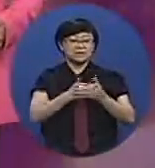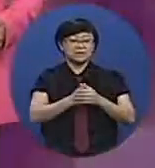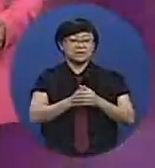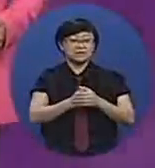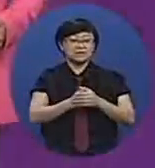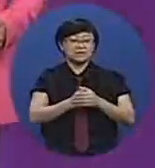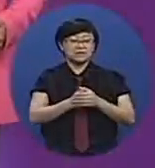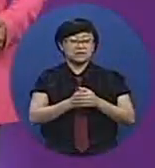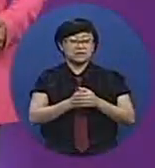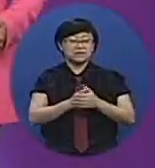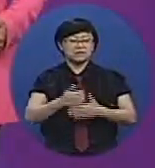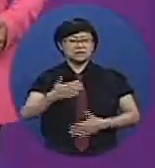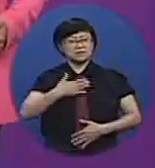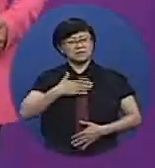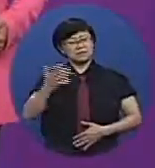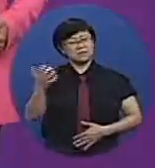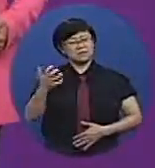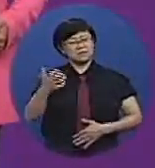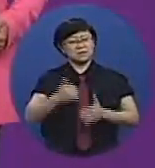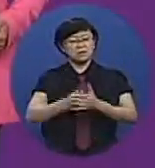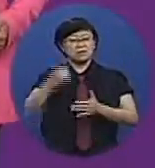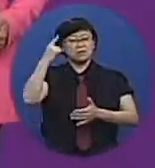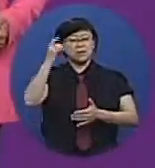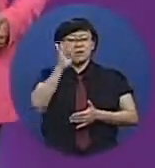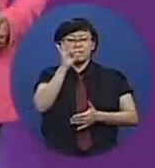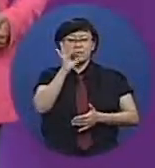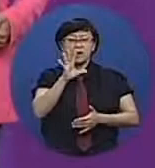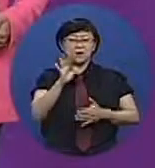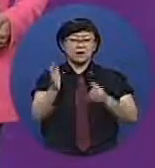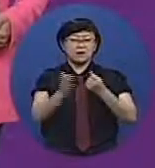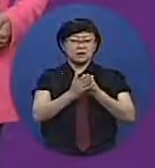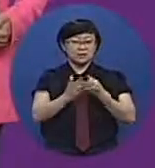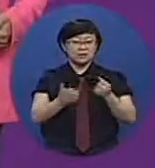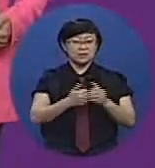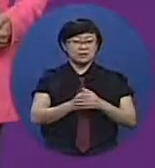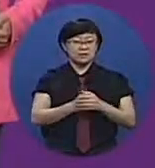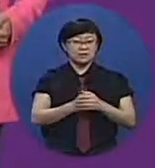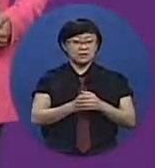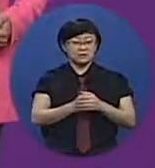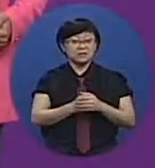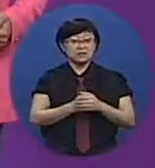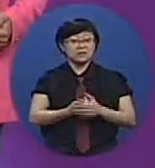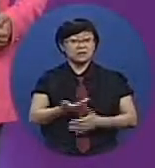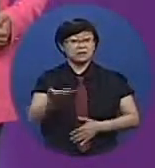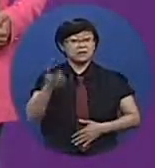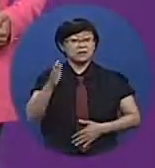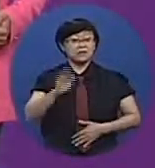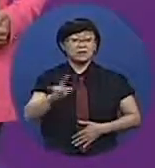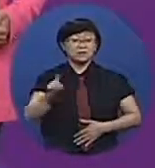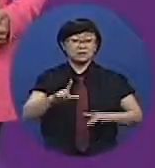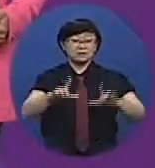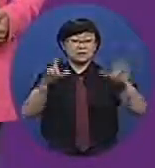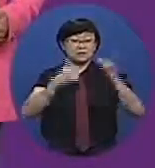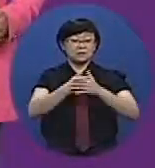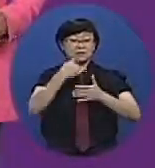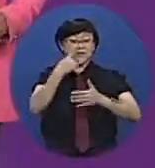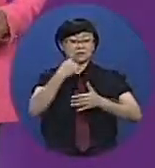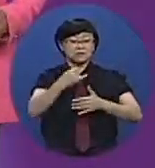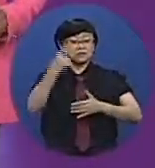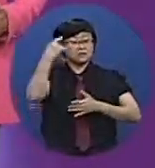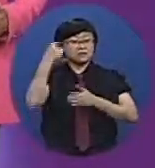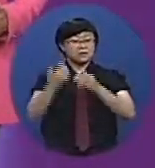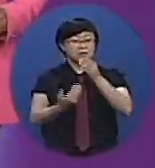그냥 제가 아프니까 그냥 생각도 없었잖아요. 네. 제사도. 네. 그런데 막 어느 날 어머니 그렇게